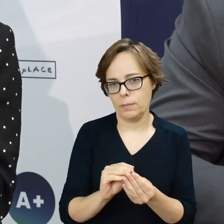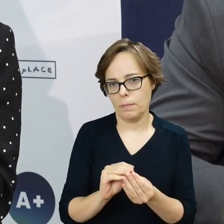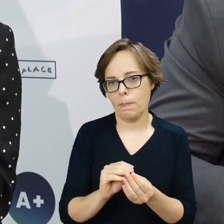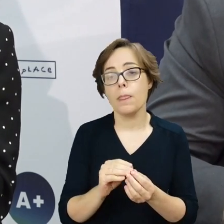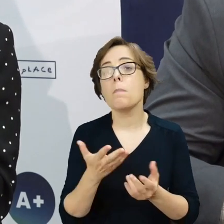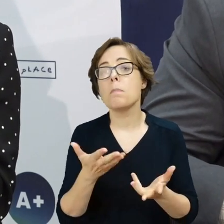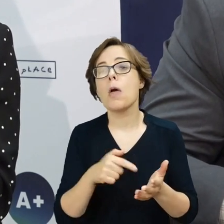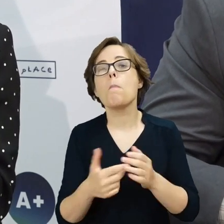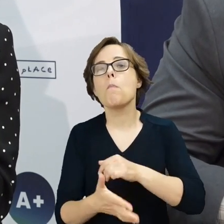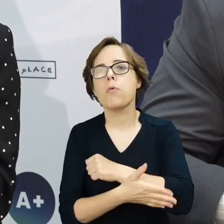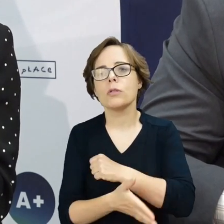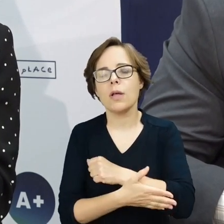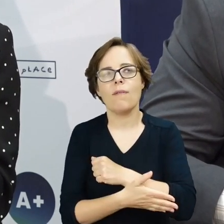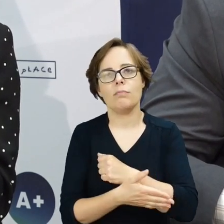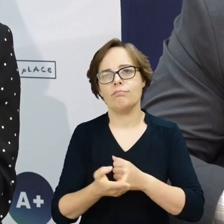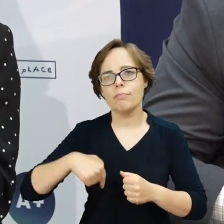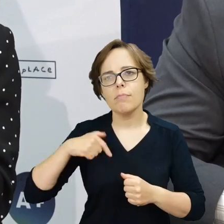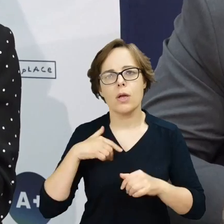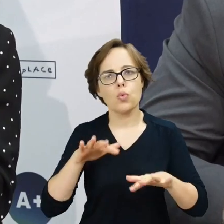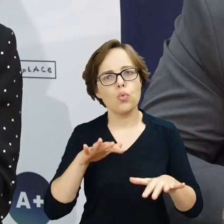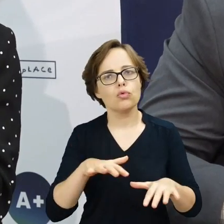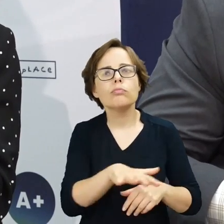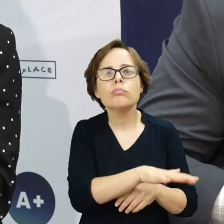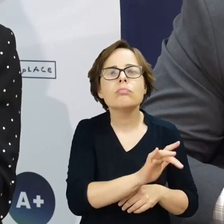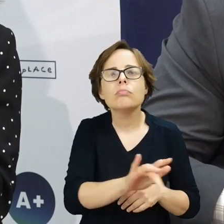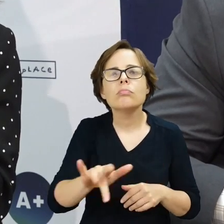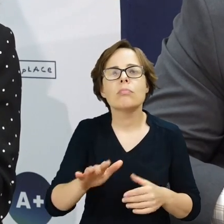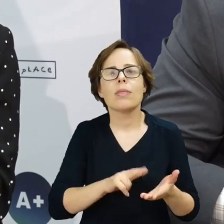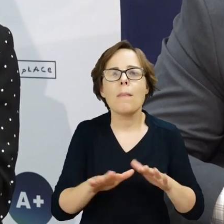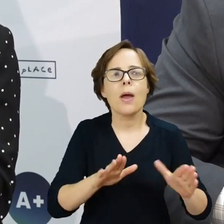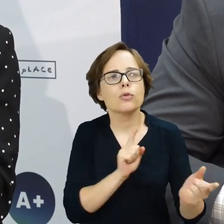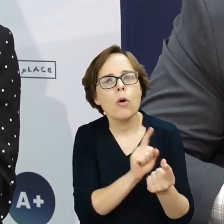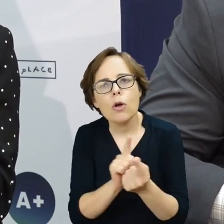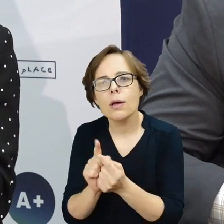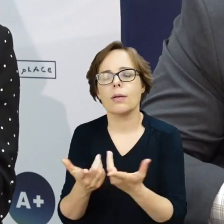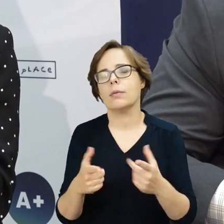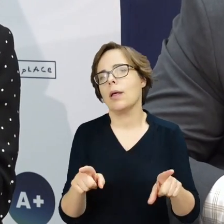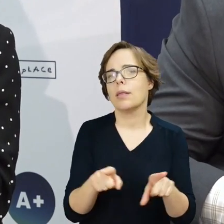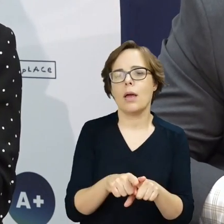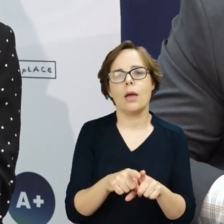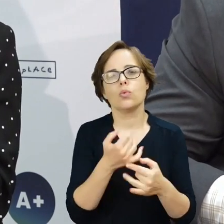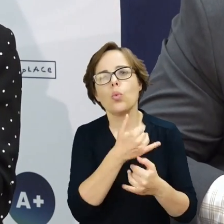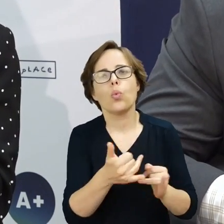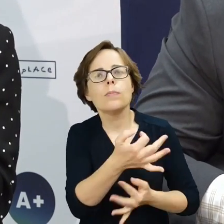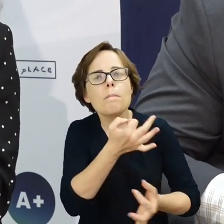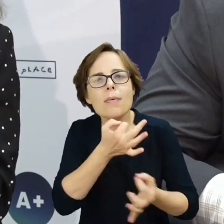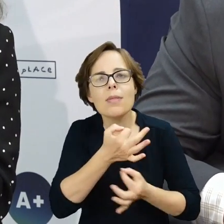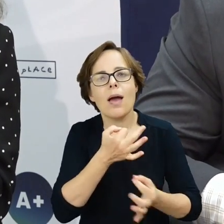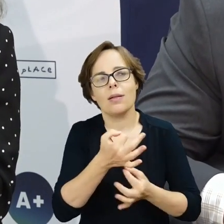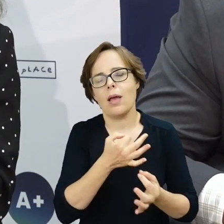spotkań, czy lokalnych, czy wszystkich spraw, które i pytań o porady prawne, które uzyskujemy już od